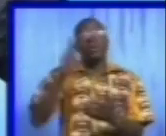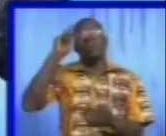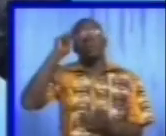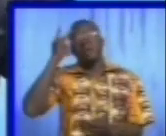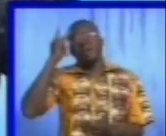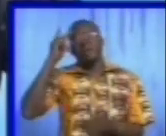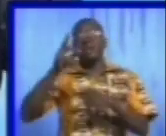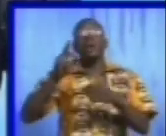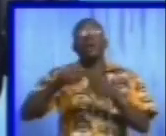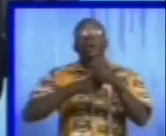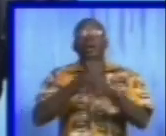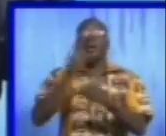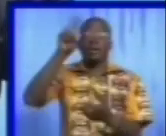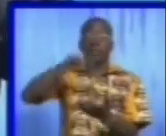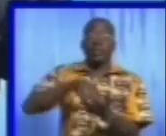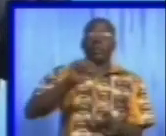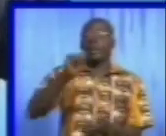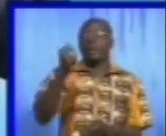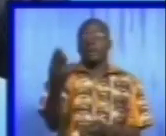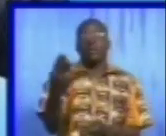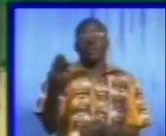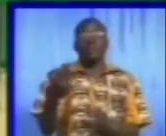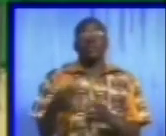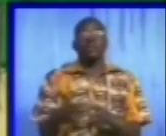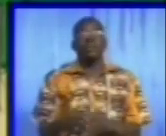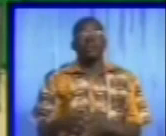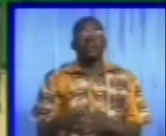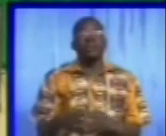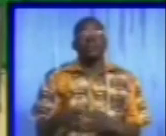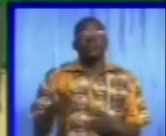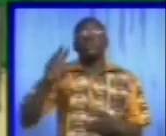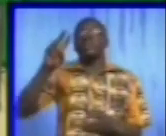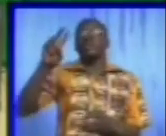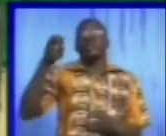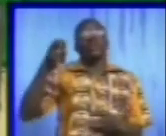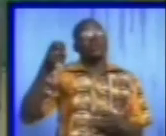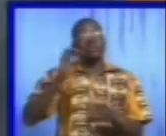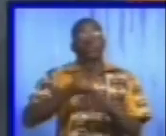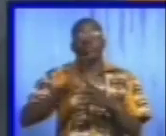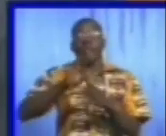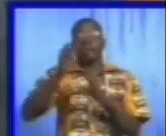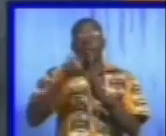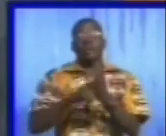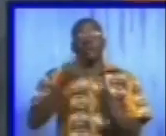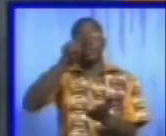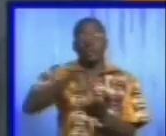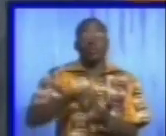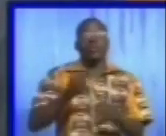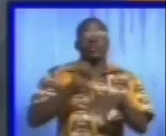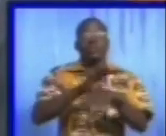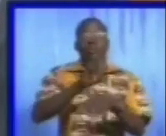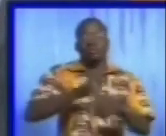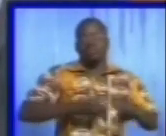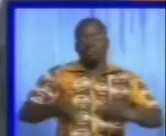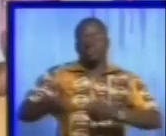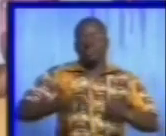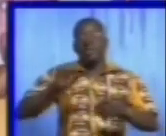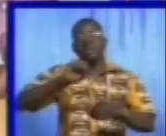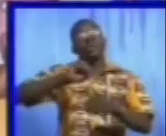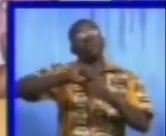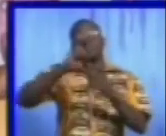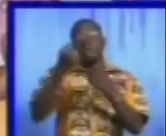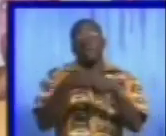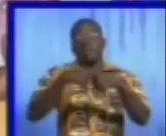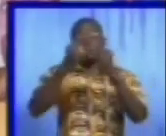l'année 2014. Yolande Lompo. Cette deuxième session de l'année 2013 du Conseil d'administration du secteur ministériel